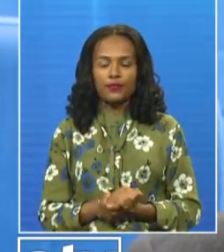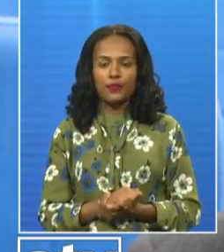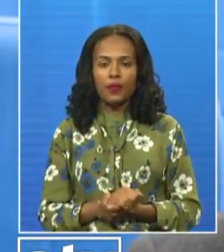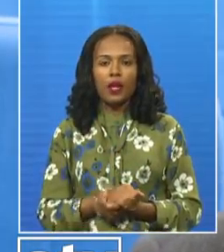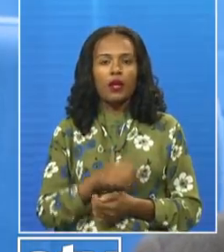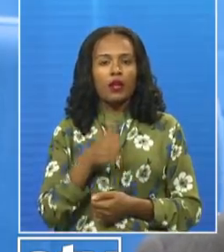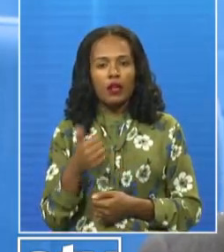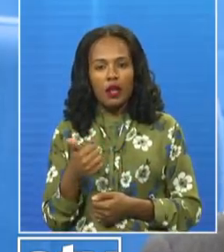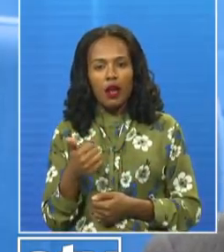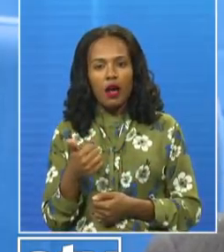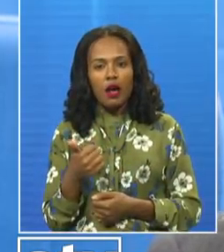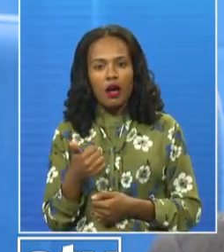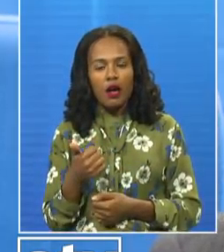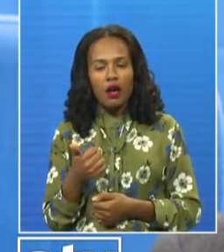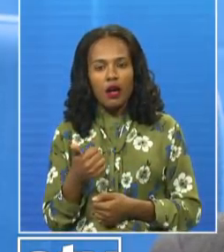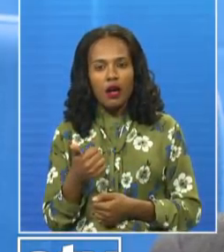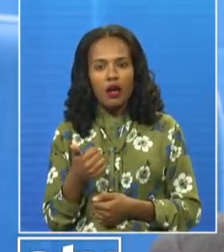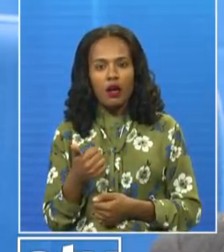ሌላው